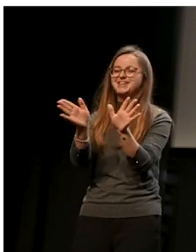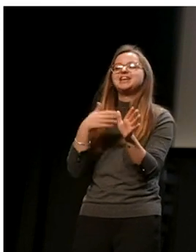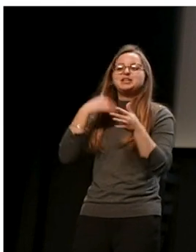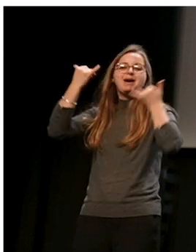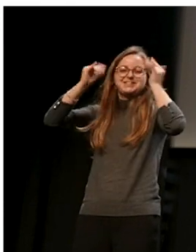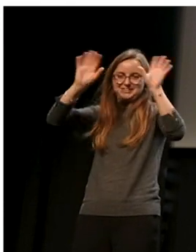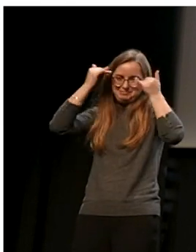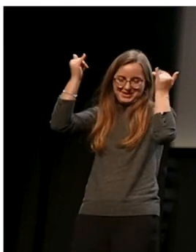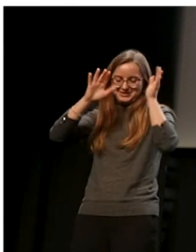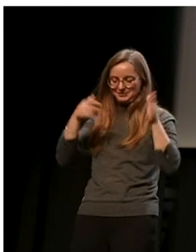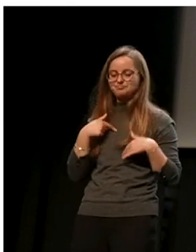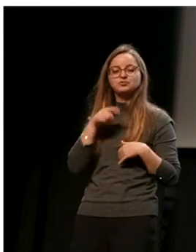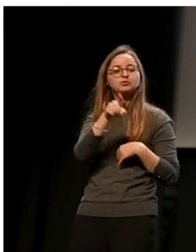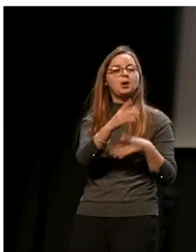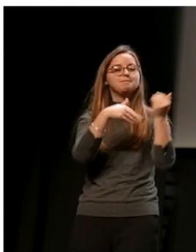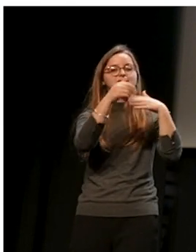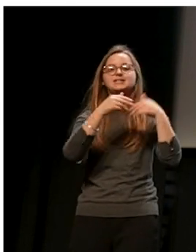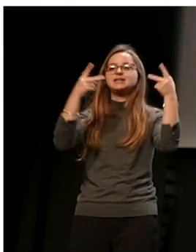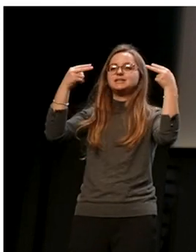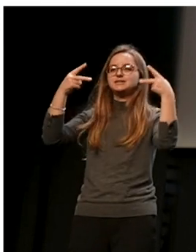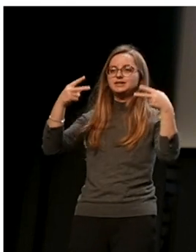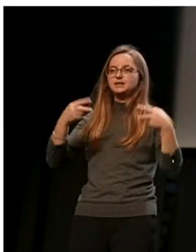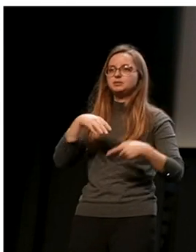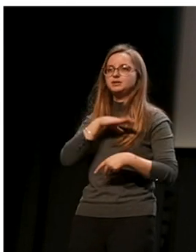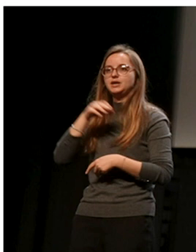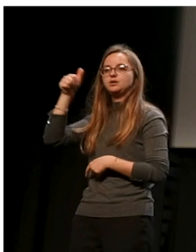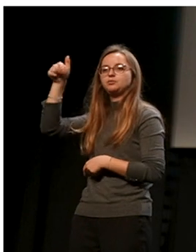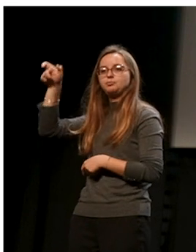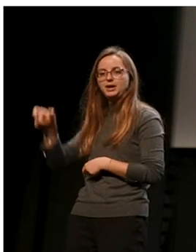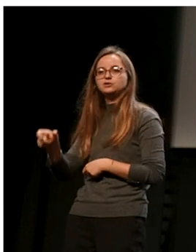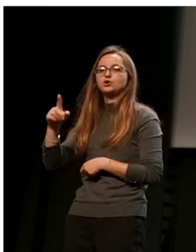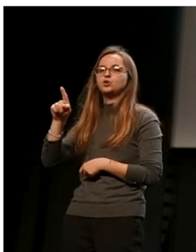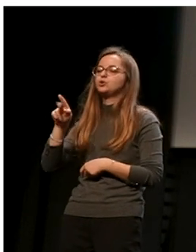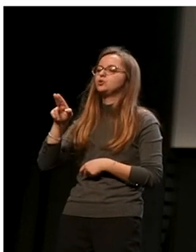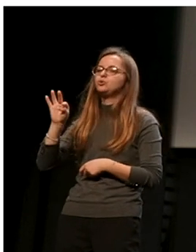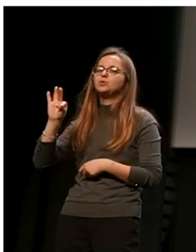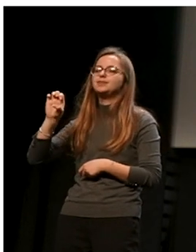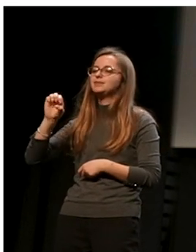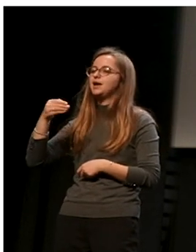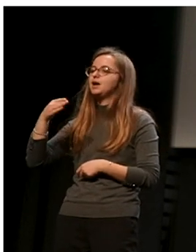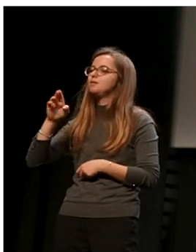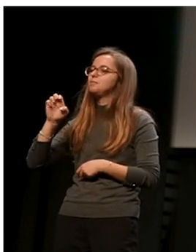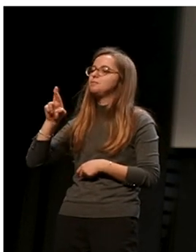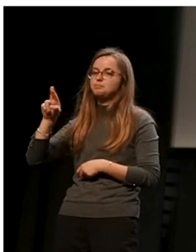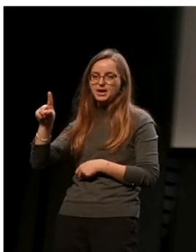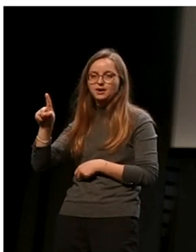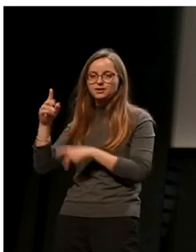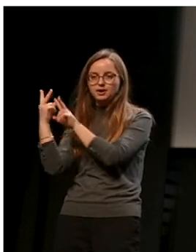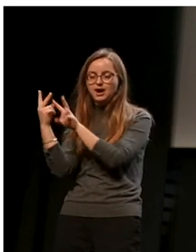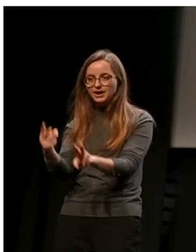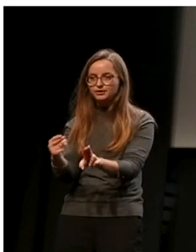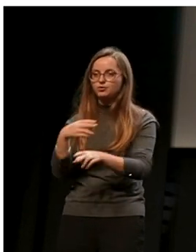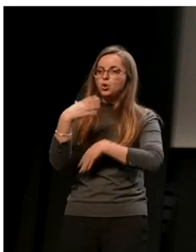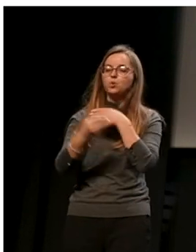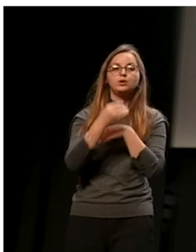Admettons, vous êtes script, Gutenberg arrive. Admettons que vous êtes photographe argentique et on a la démocratisation des photos